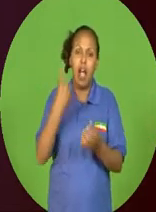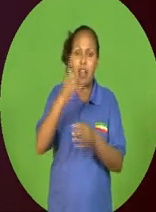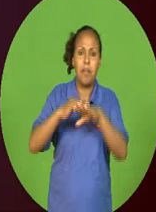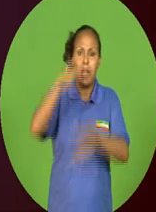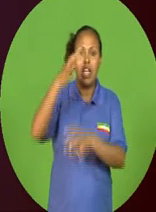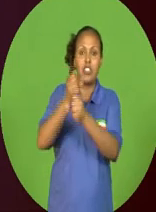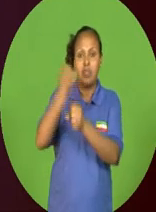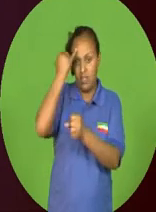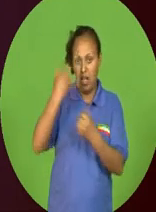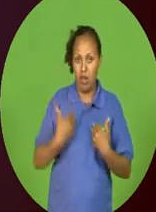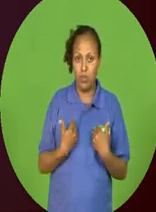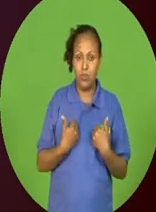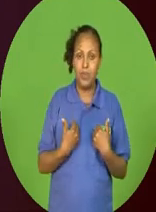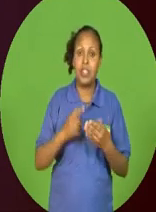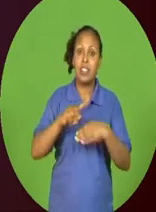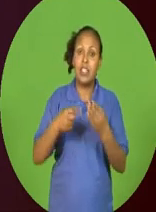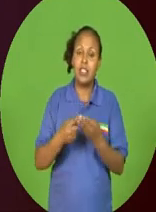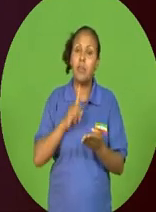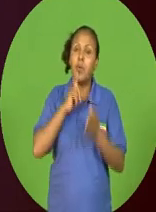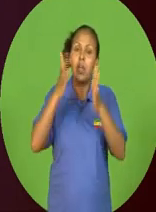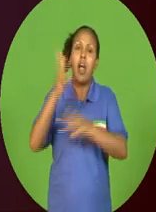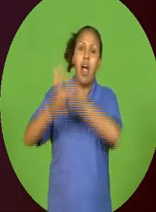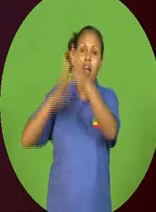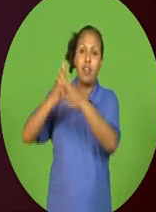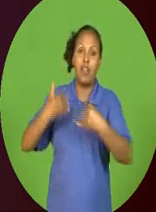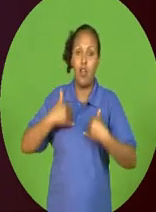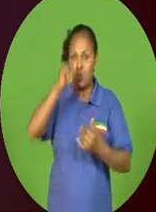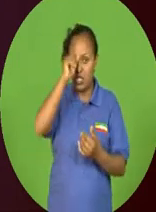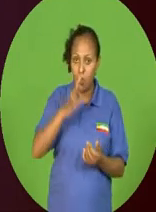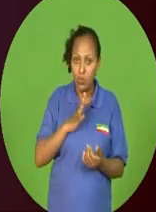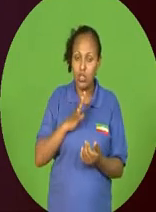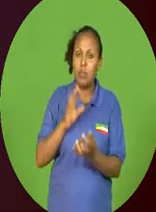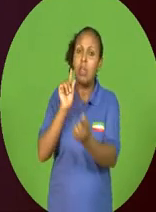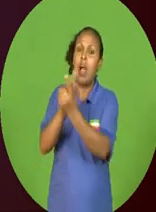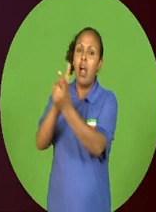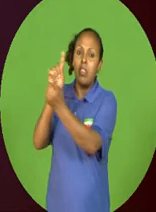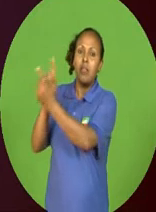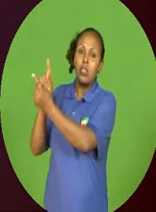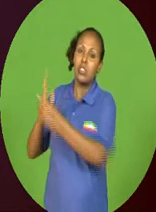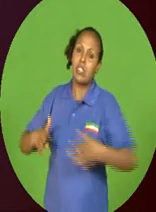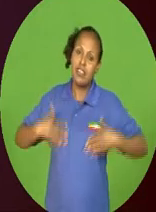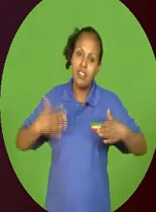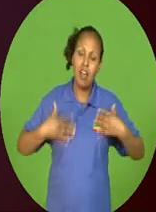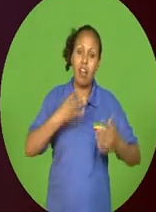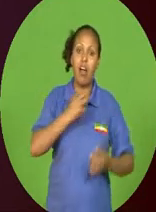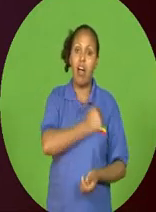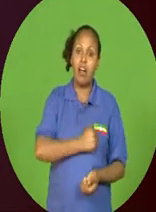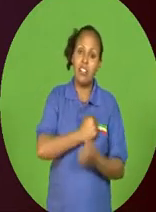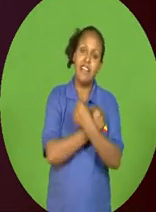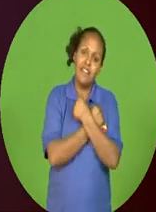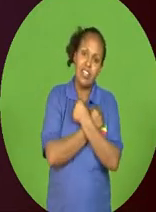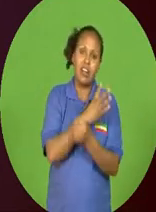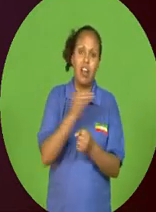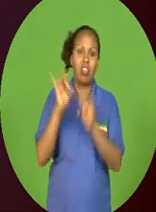በላይ ጭብጦች አሉት። ስለዚህ በእውናዊ ዓለም ያሉ ሰዎች የሚገጥማቸውን ደስታና